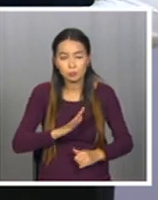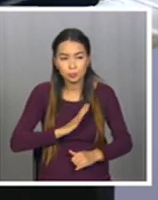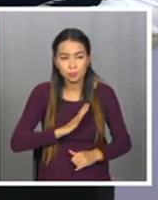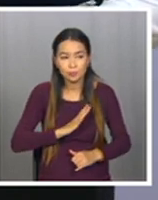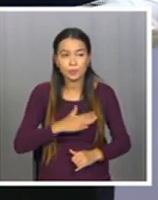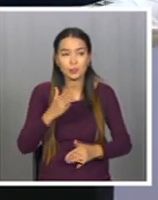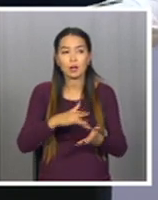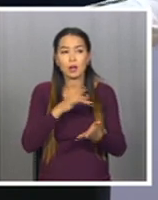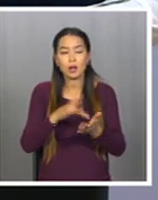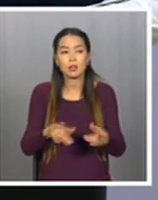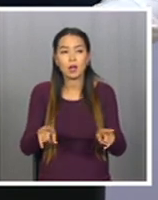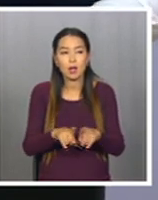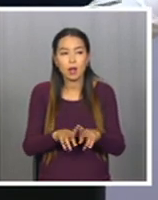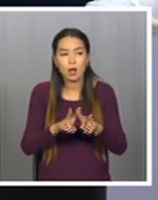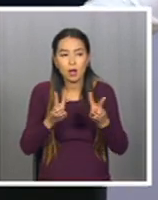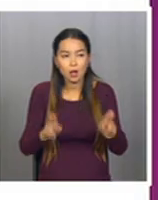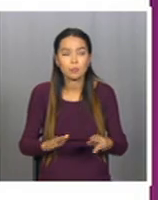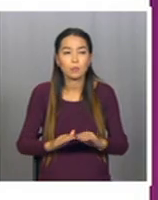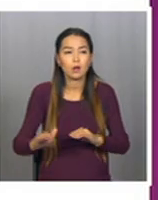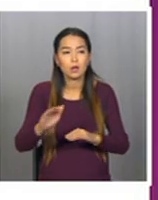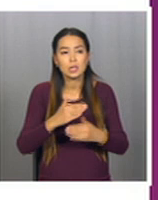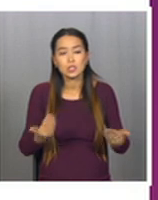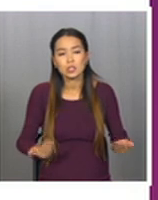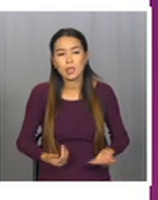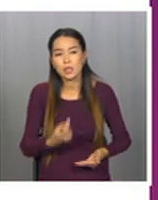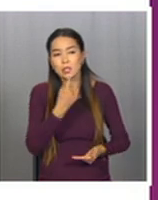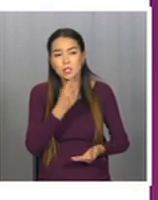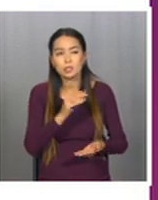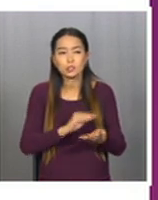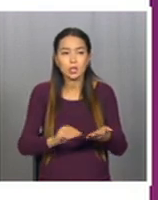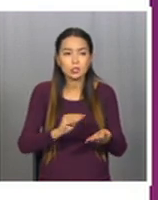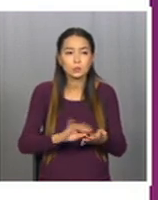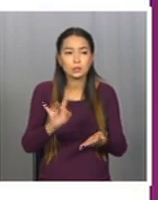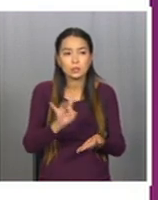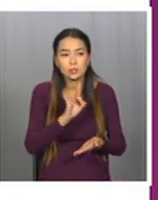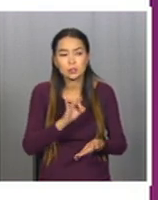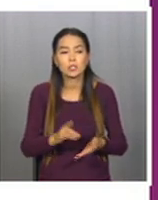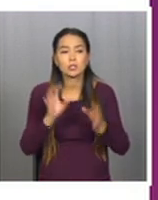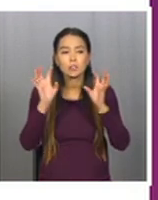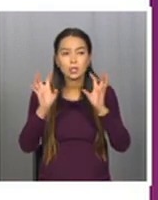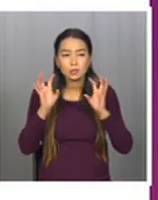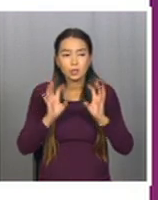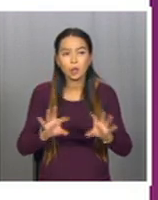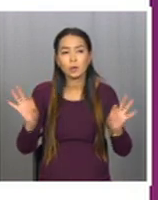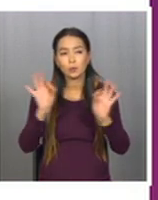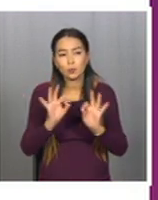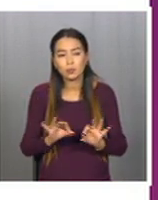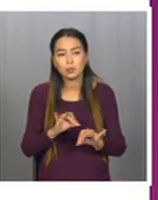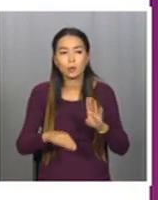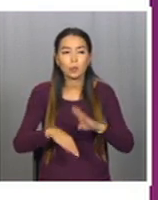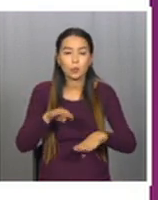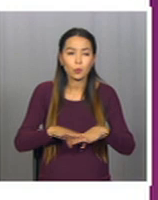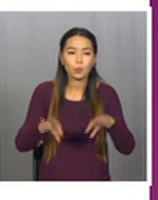Қалалар арқылы дала тұрғындарына тіл, дін, жазу, салт-дәстүр, өнер мен қол